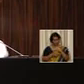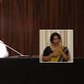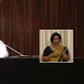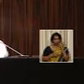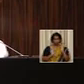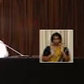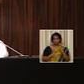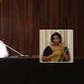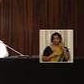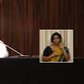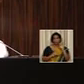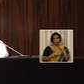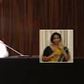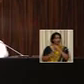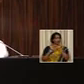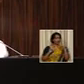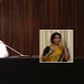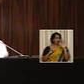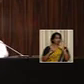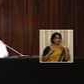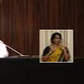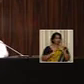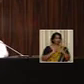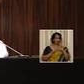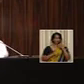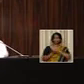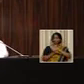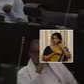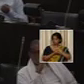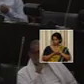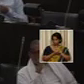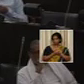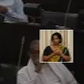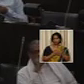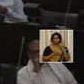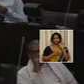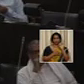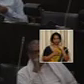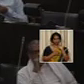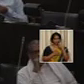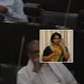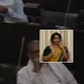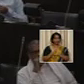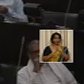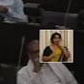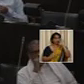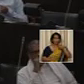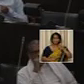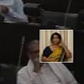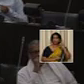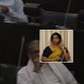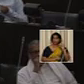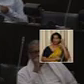පුළුවන්. 2015-2019 අවුරුදු සඳහා කොපමණ ශ්‍රී ලංකාවෙන් සඳහා විදේශගත වුණාද කියන එක 2015 284,511